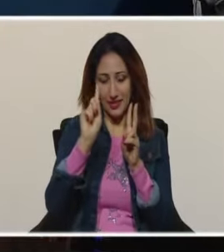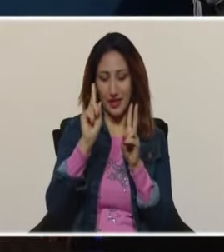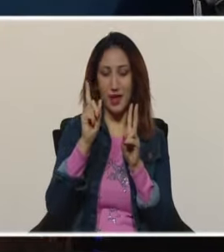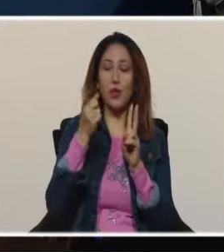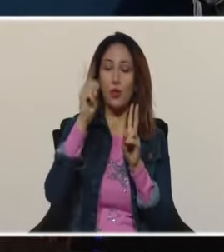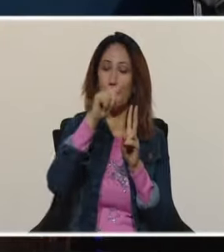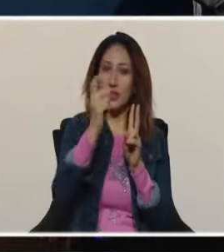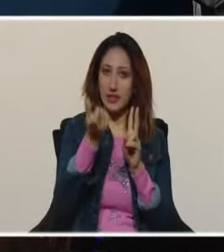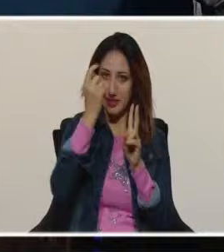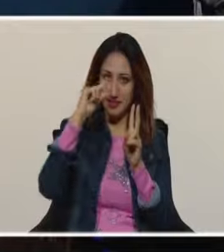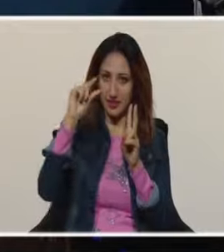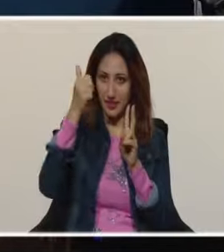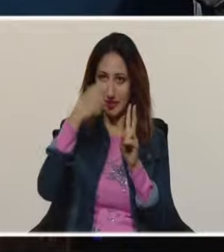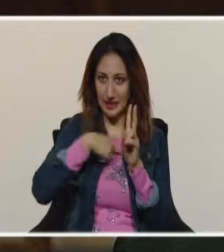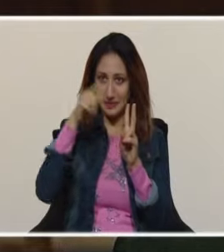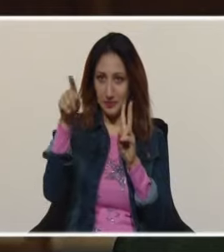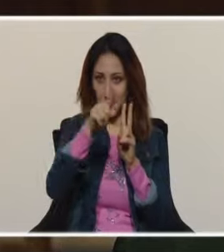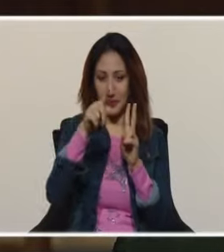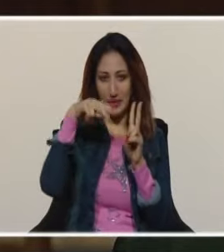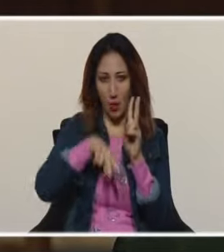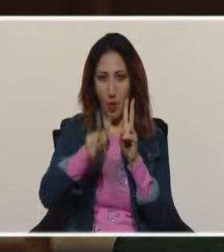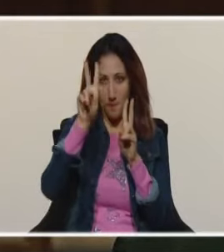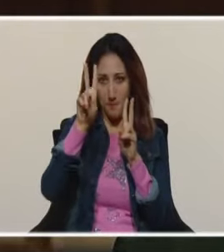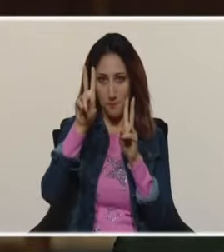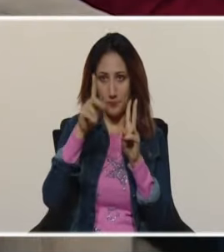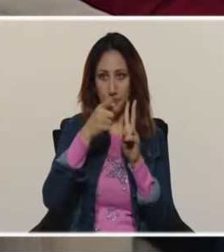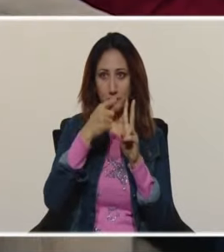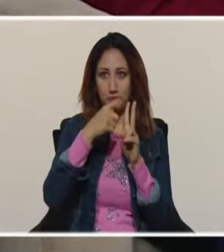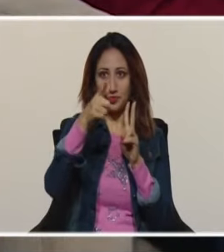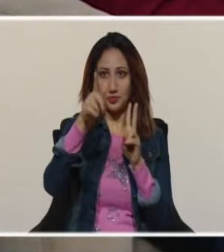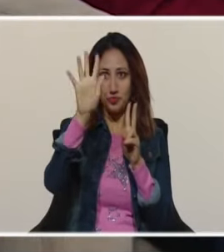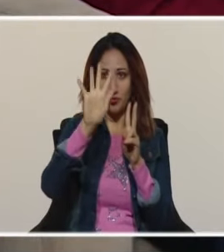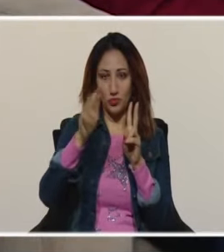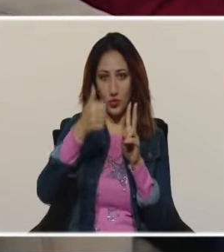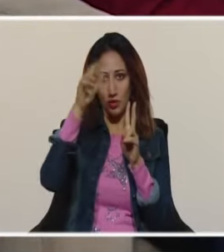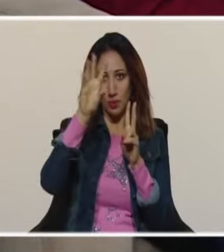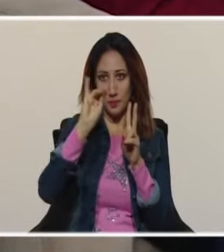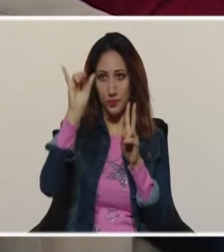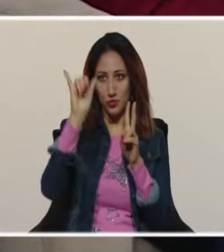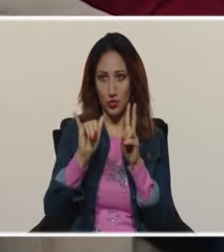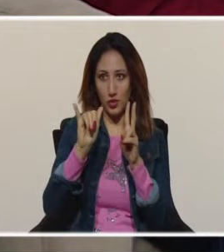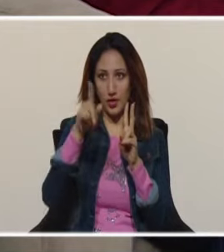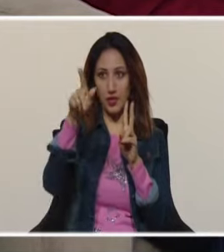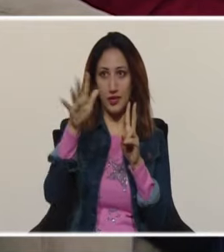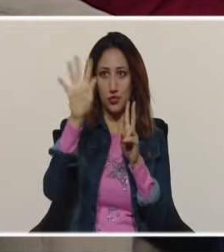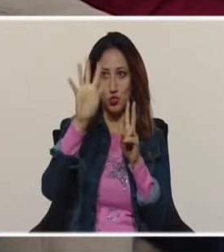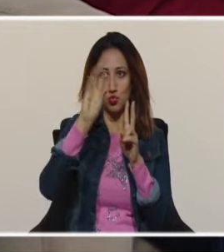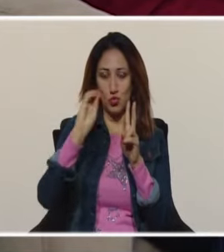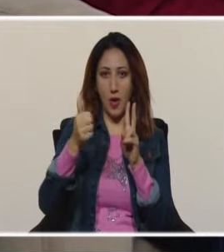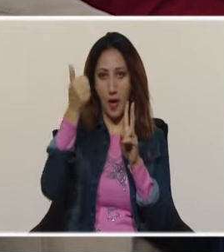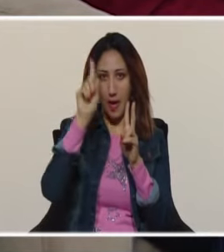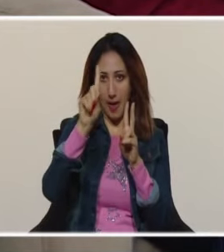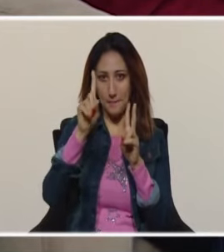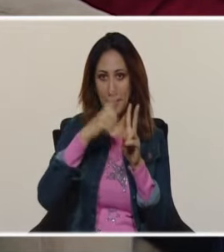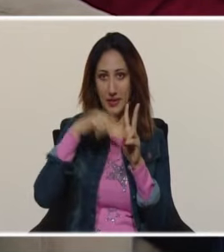مش هنتلخبط بقى ونها. لا. طيب وشاهر وشهاب. انا شاهر. انا شهاب. انا شهاب. انا شاهر. انا شهاب.